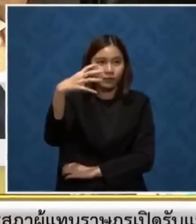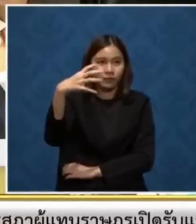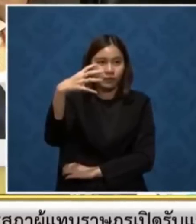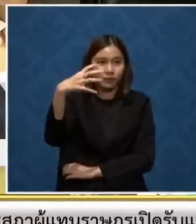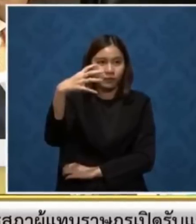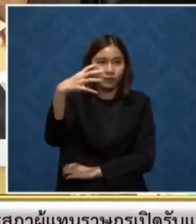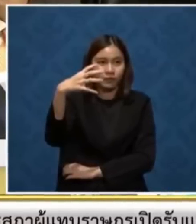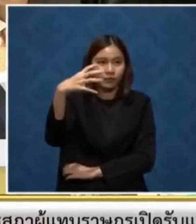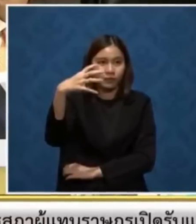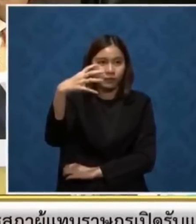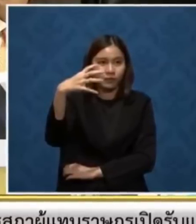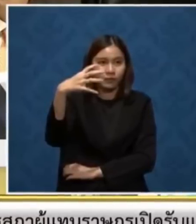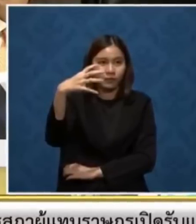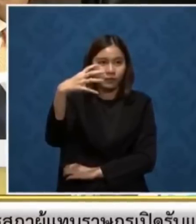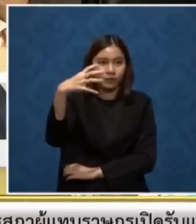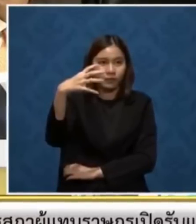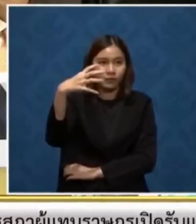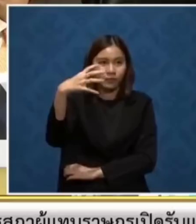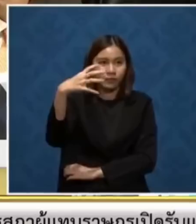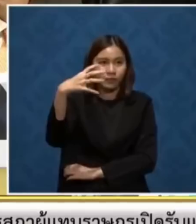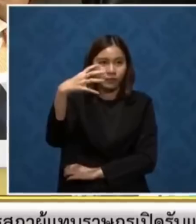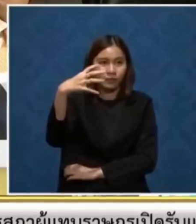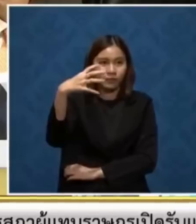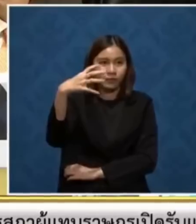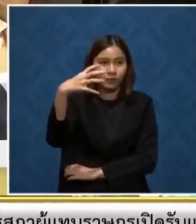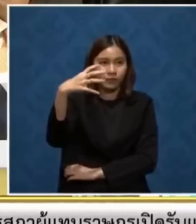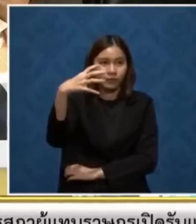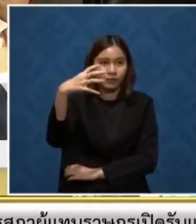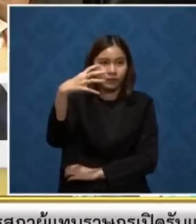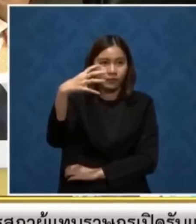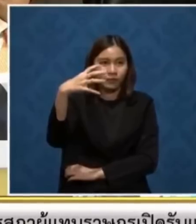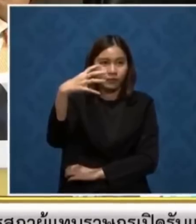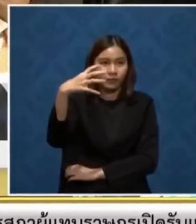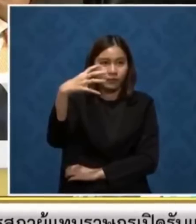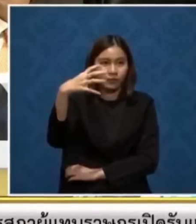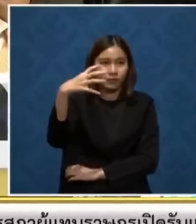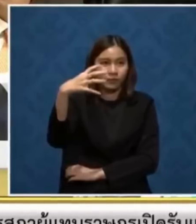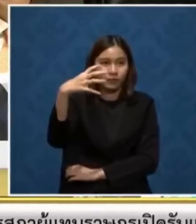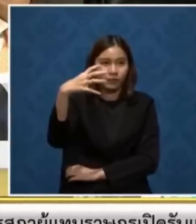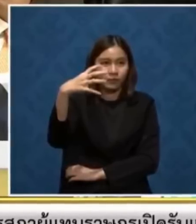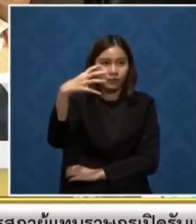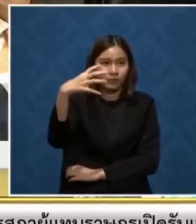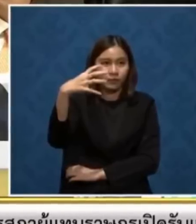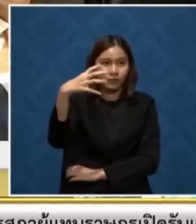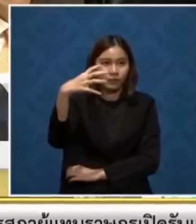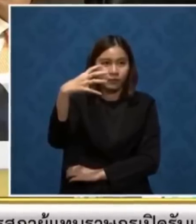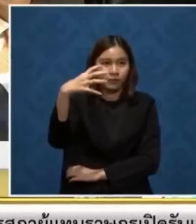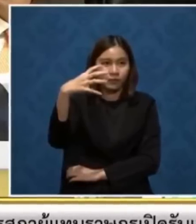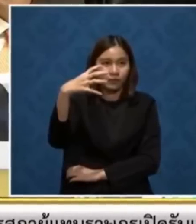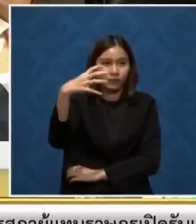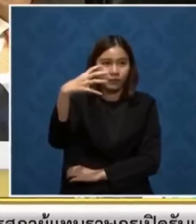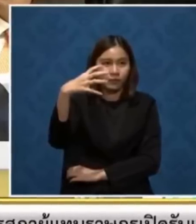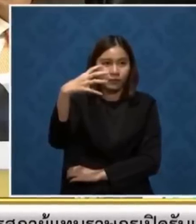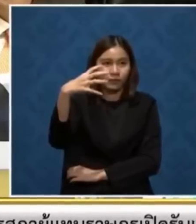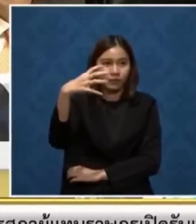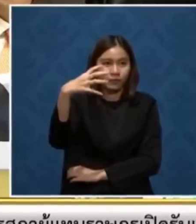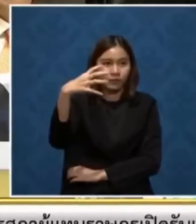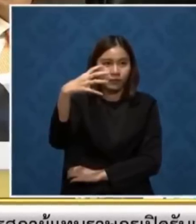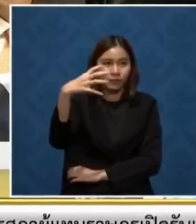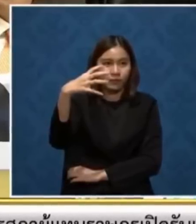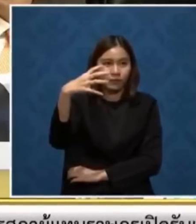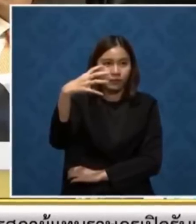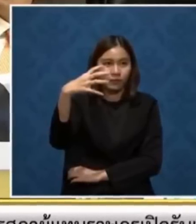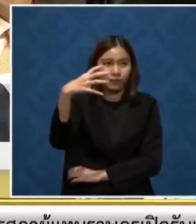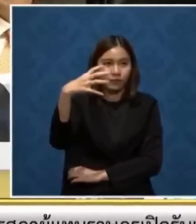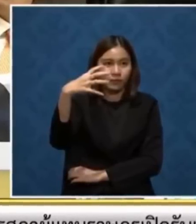ส่งเสริมให้ประชาชนเขามีความมั่นคงในการผลิตไฟฟ้าด้วยตัวเองแต่ของเราเอาไปป้อนเอาสัมปท